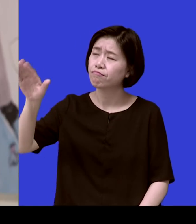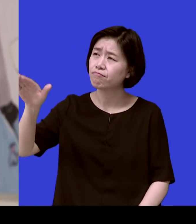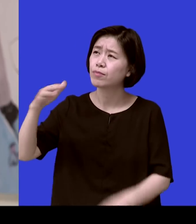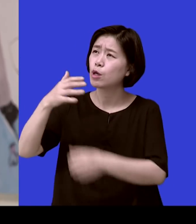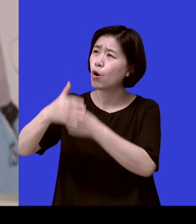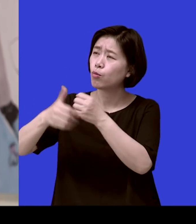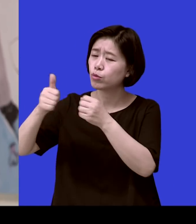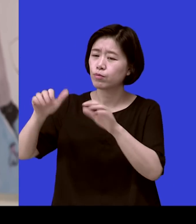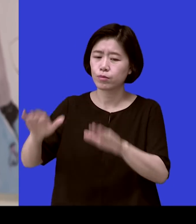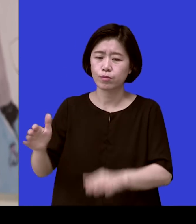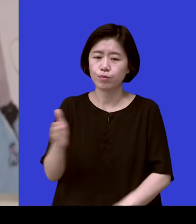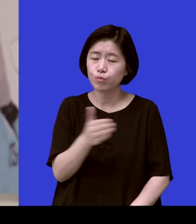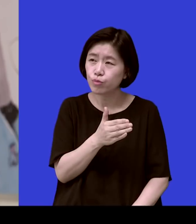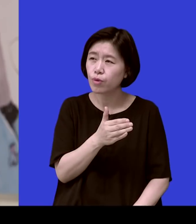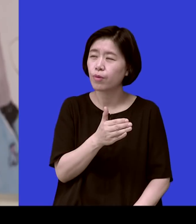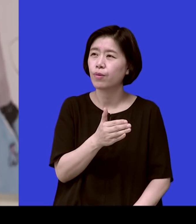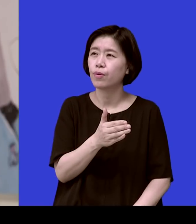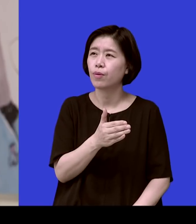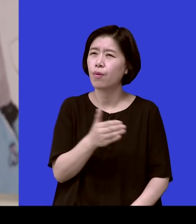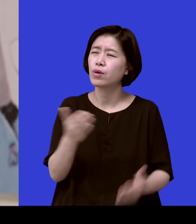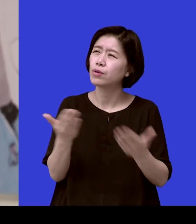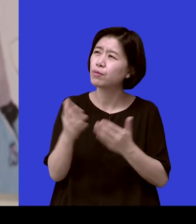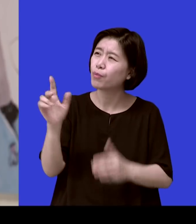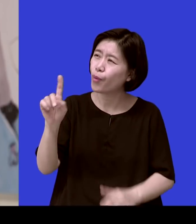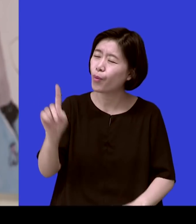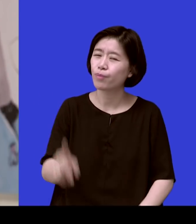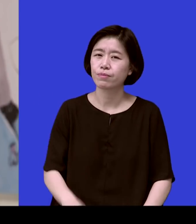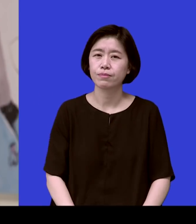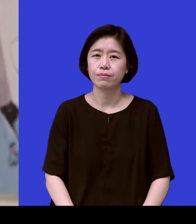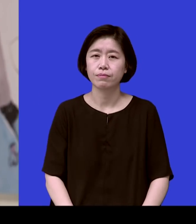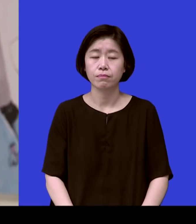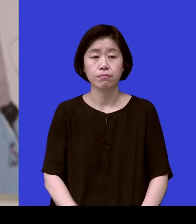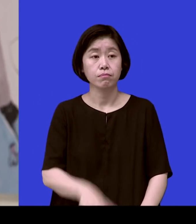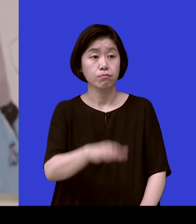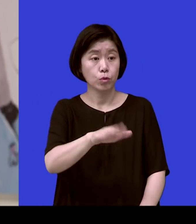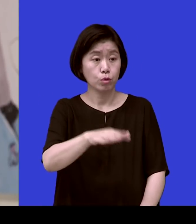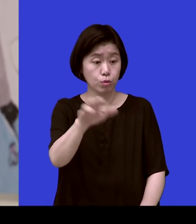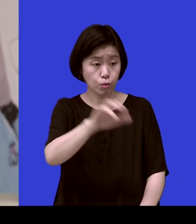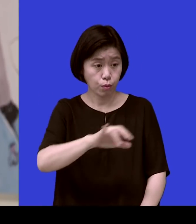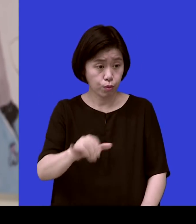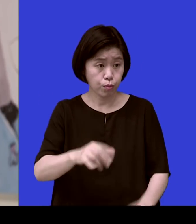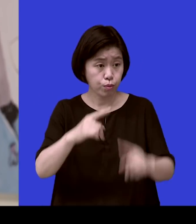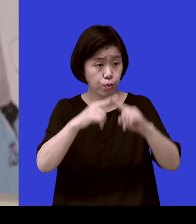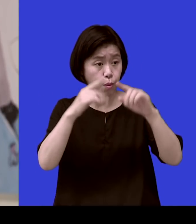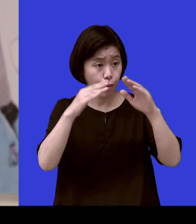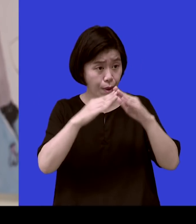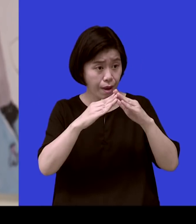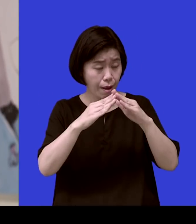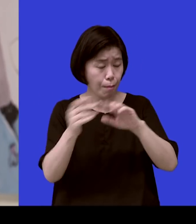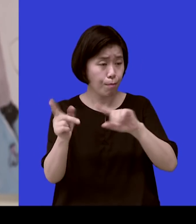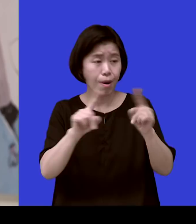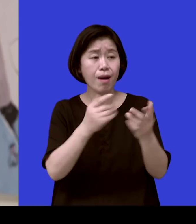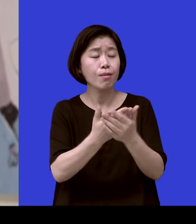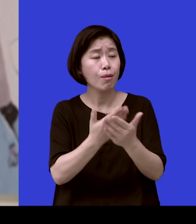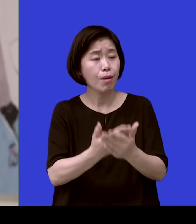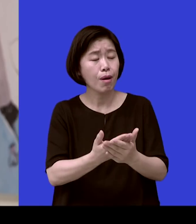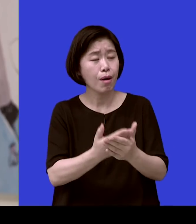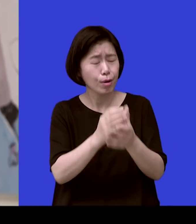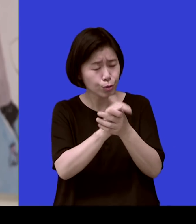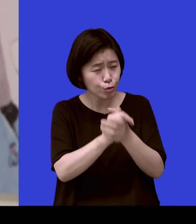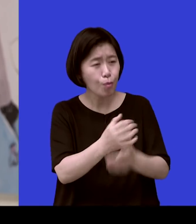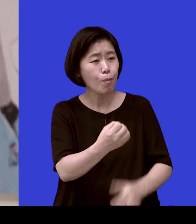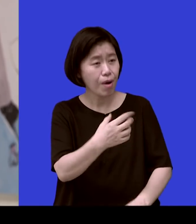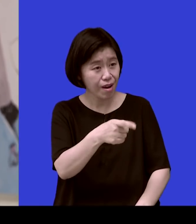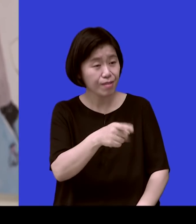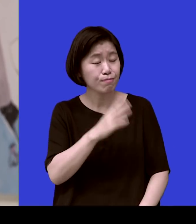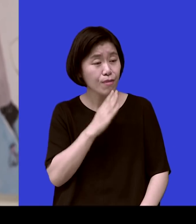살아요? 그랬더니 하나님께서 네가 조국교회를 살려달라며 그래서 생각해 보니까 아 내가